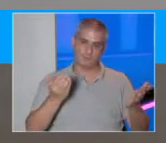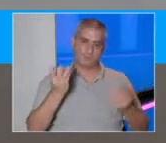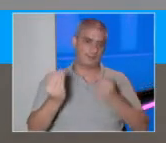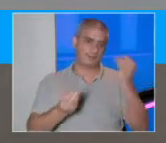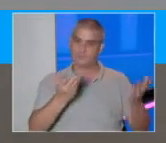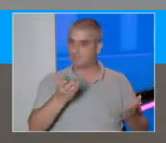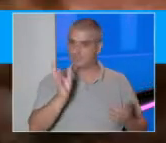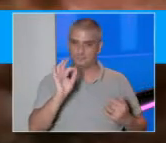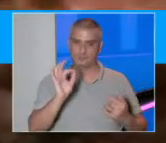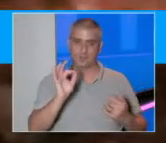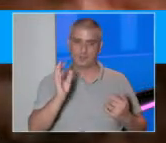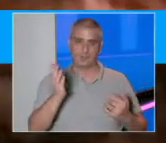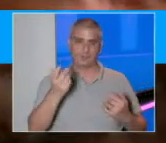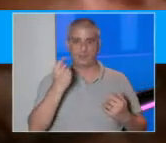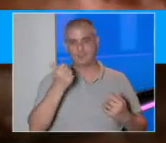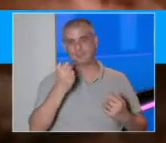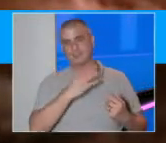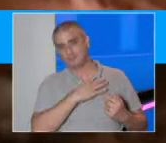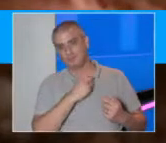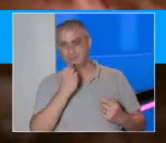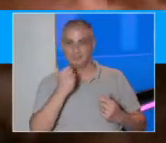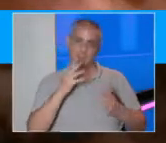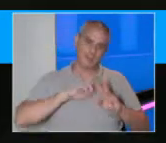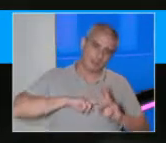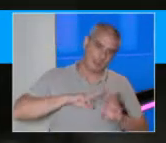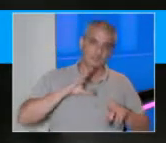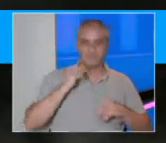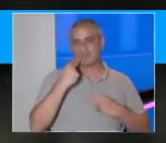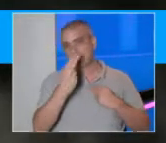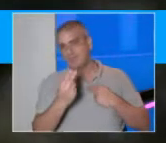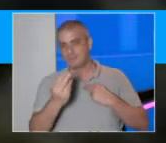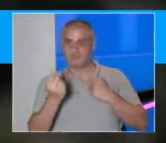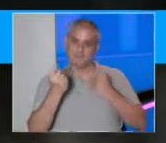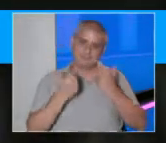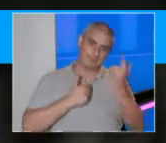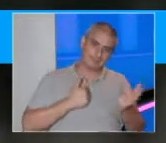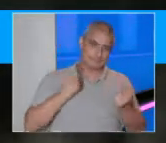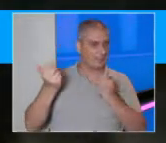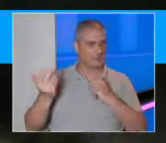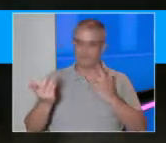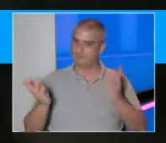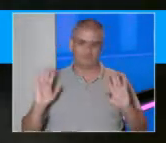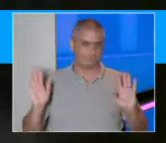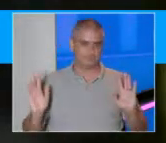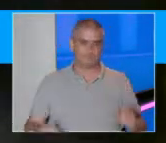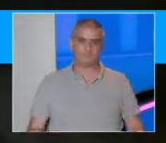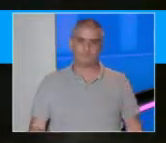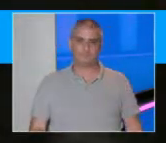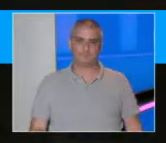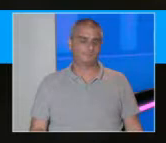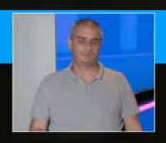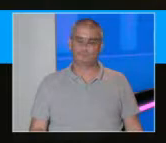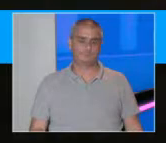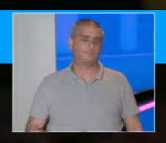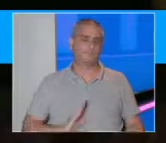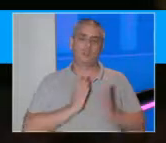המשחקים האלה של קצת נספוג, קצת נכיל וקצת נגיב וקצת נתרעם בזה, זה לא